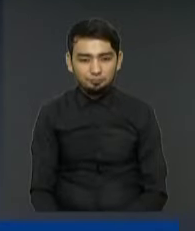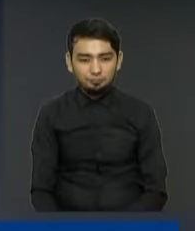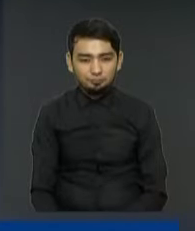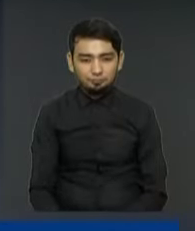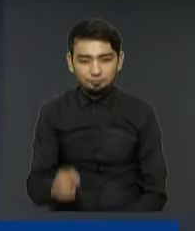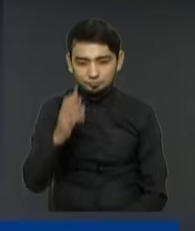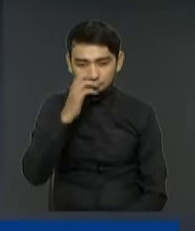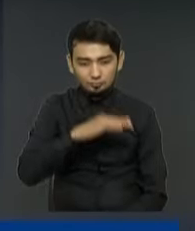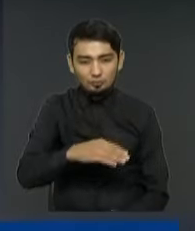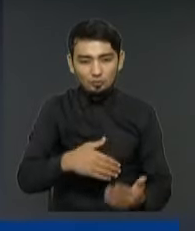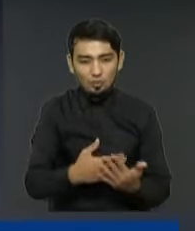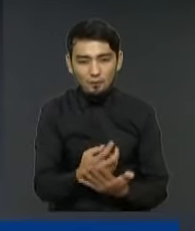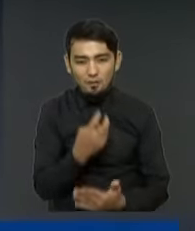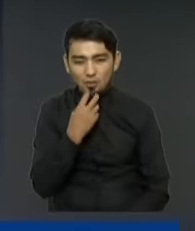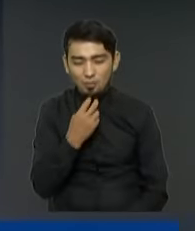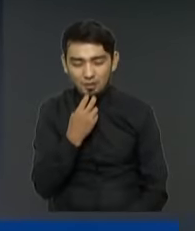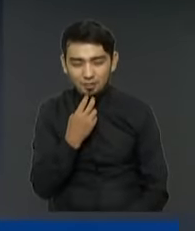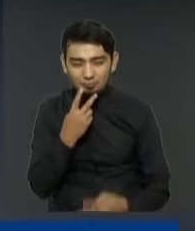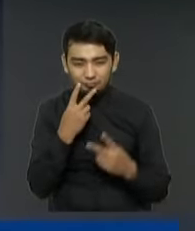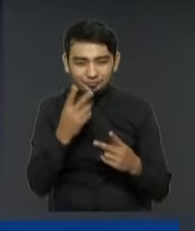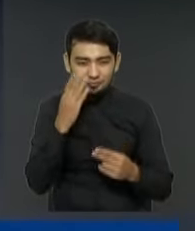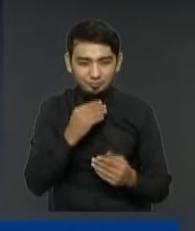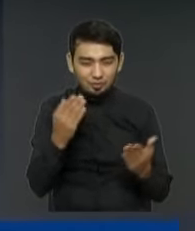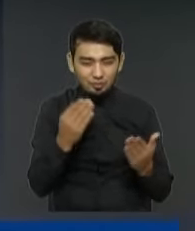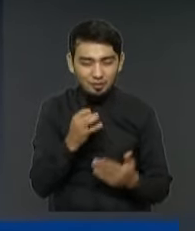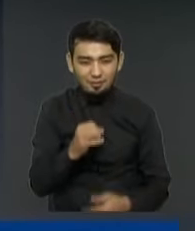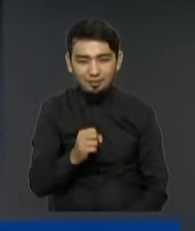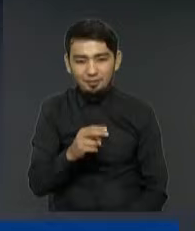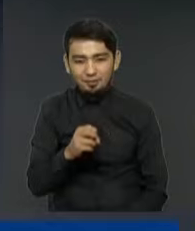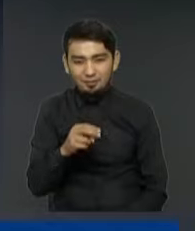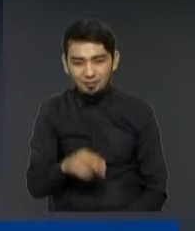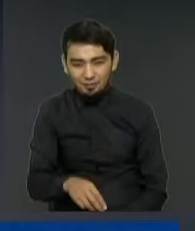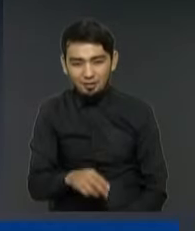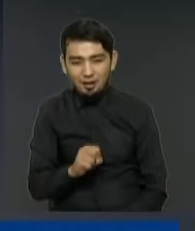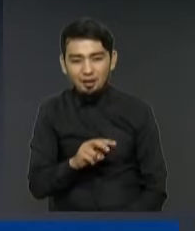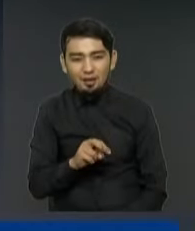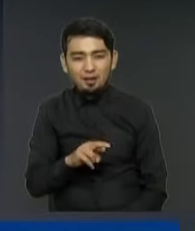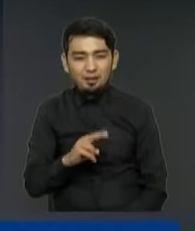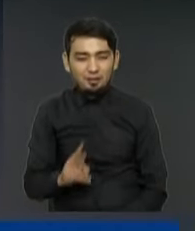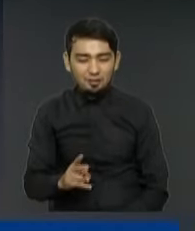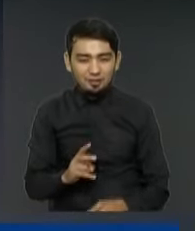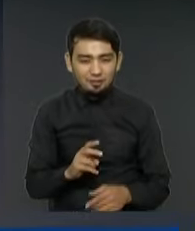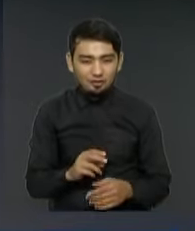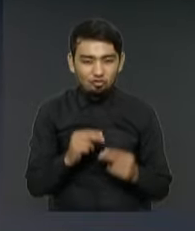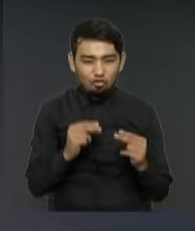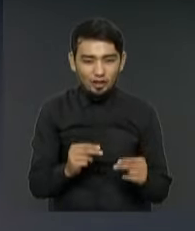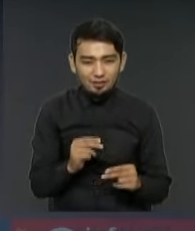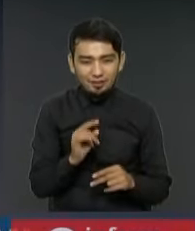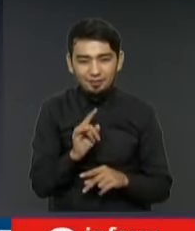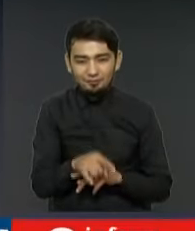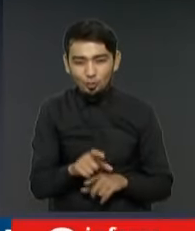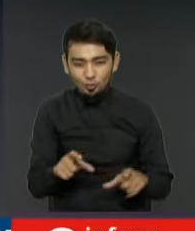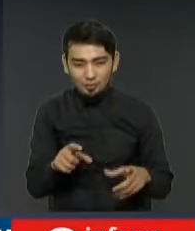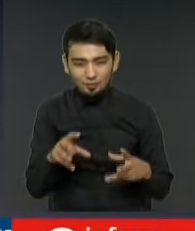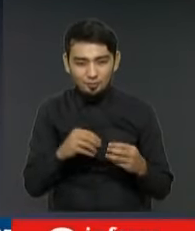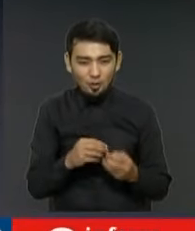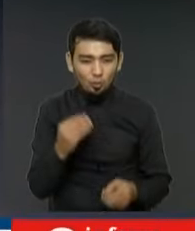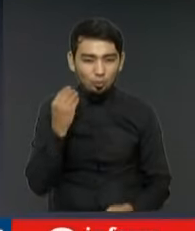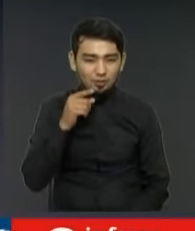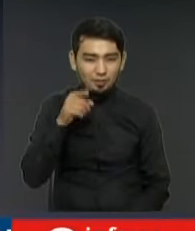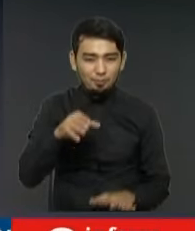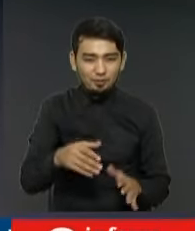Елімізде жаңа комедия көрерменге жол тартты. Адал алаяқтар фильмі Қазақстанда және Түркияда түсірілген. Қызыққа толы